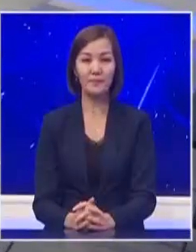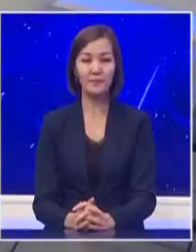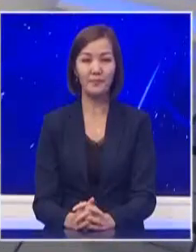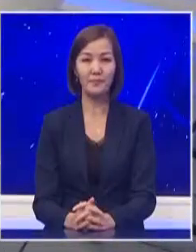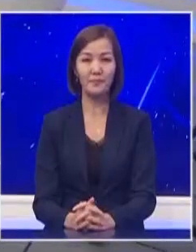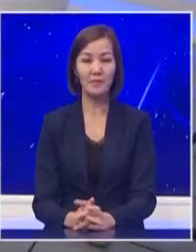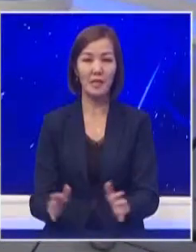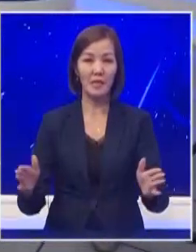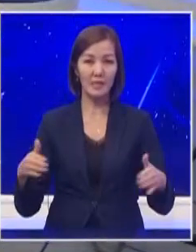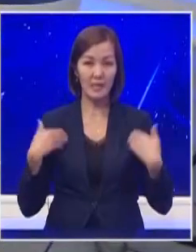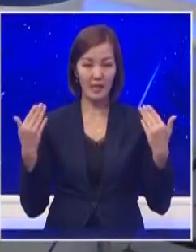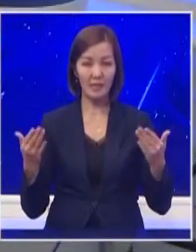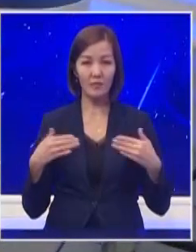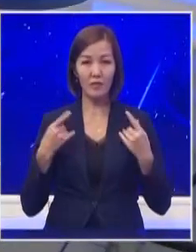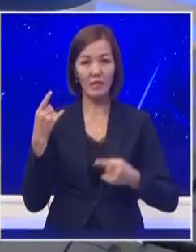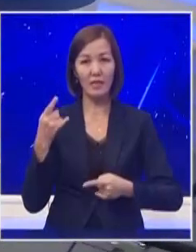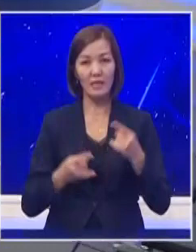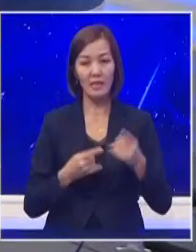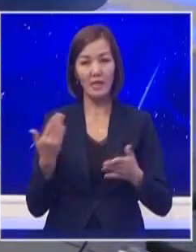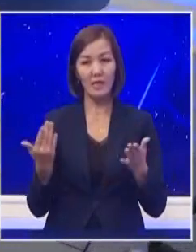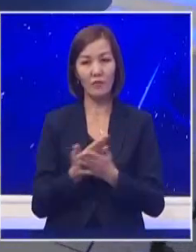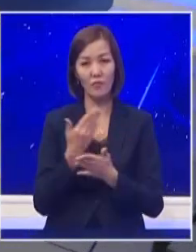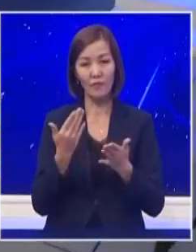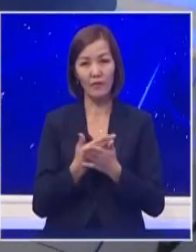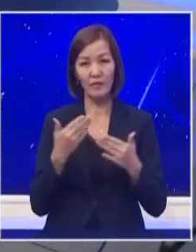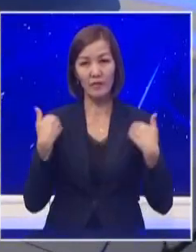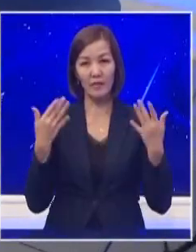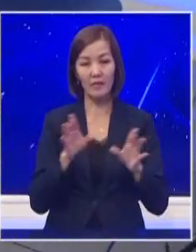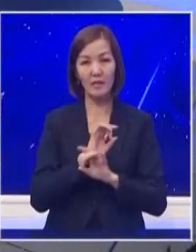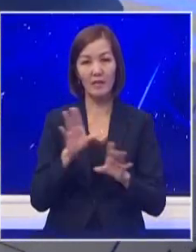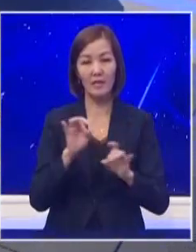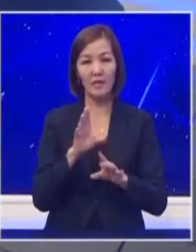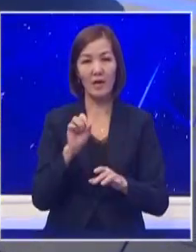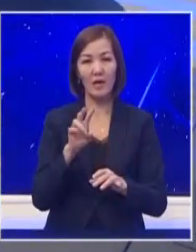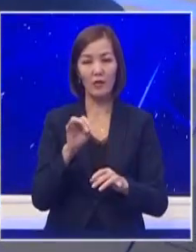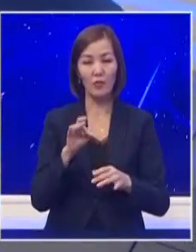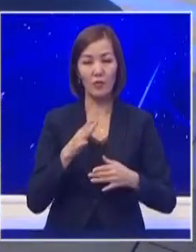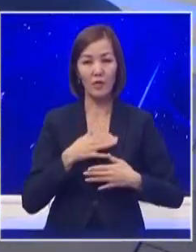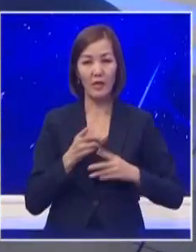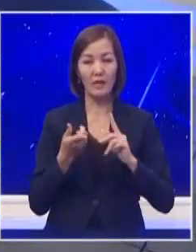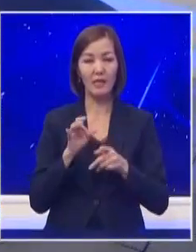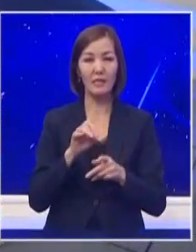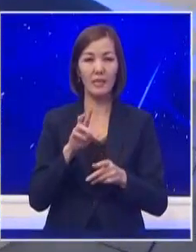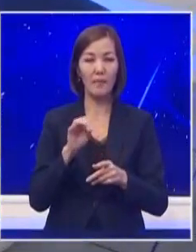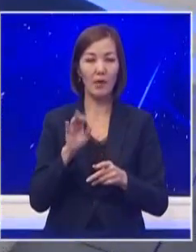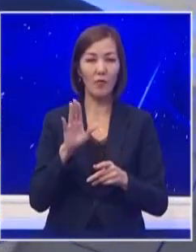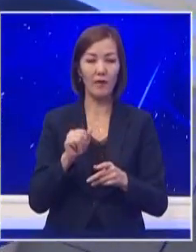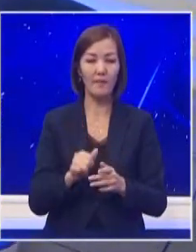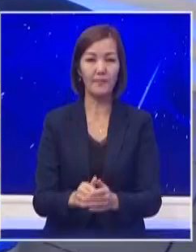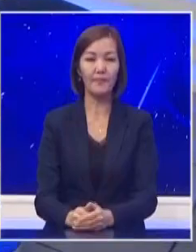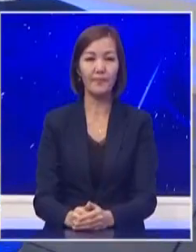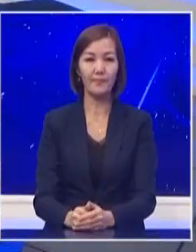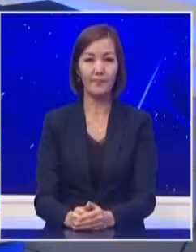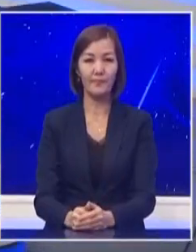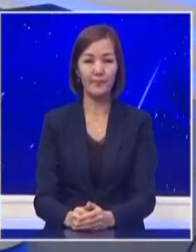Здравствуйте на телеканале Жетысу время новостей в студии Антон капиновский но отсюда перевод осуществляет моя коллега айгульстанбекова